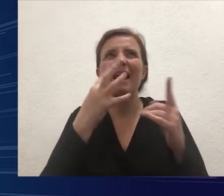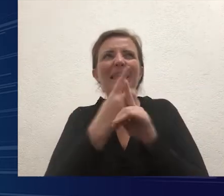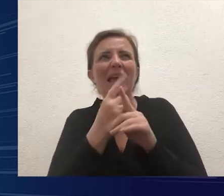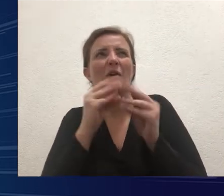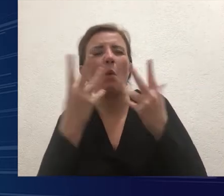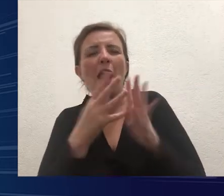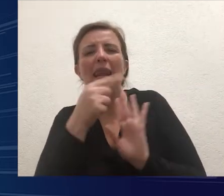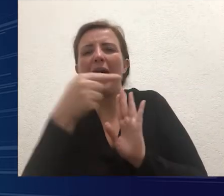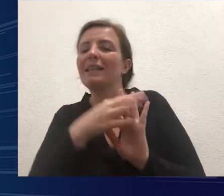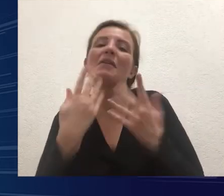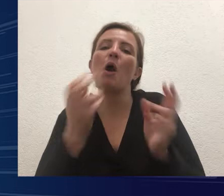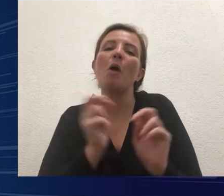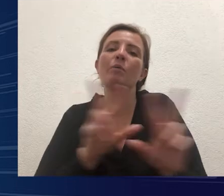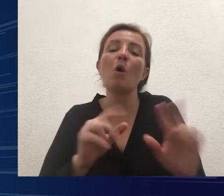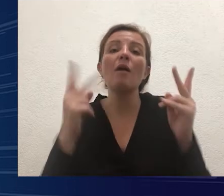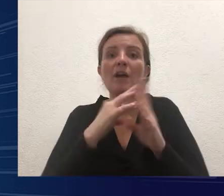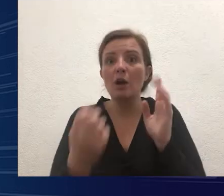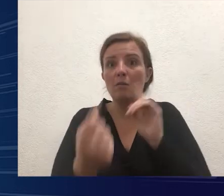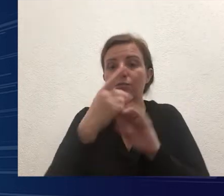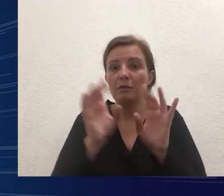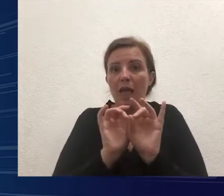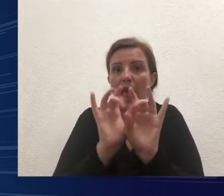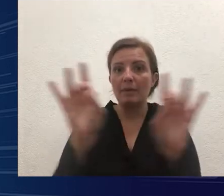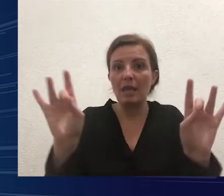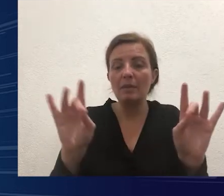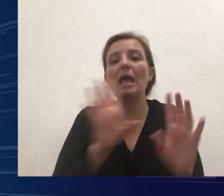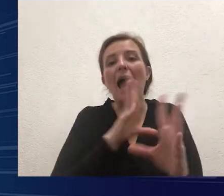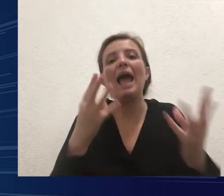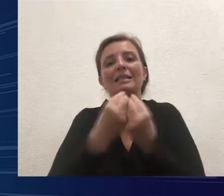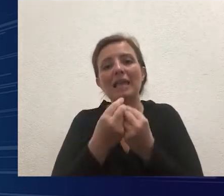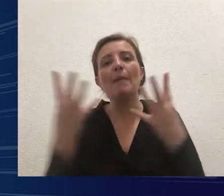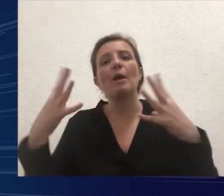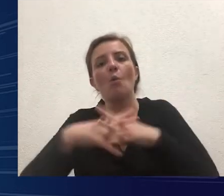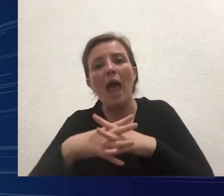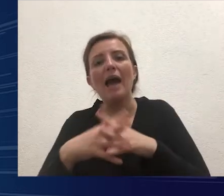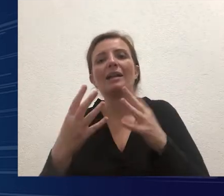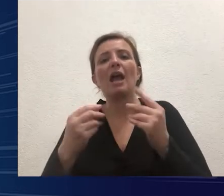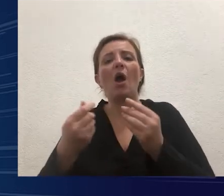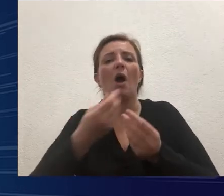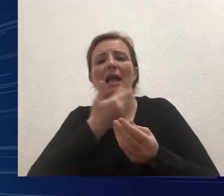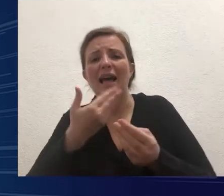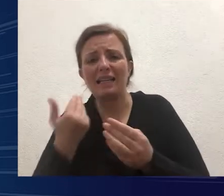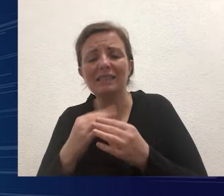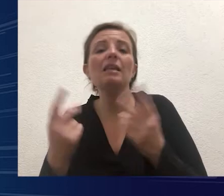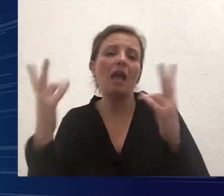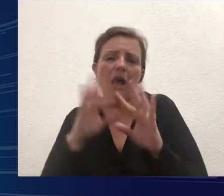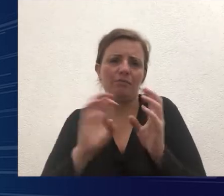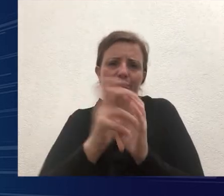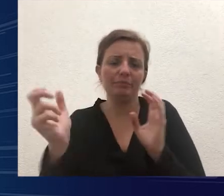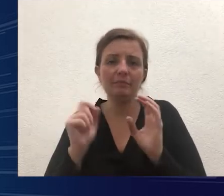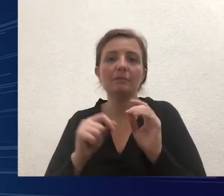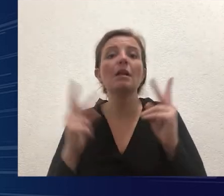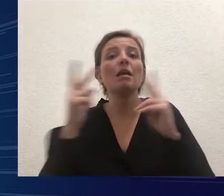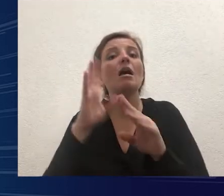collettiva in realtà l'evento epidemico unito da altri fenomeni come le guerre le carestie e